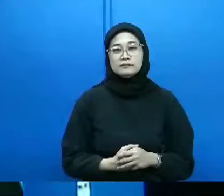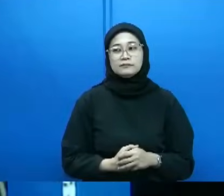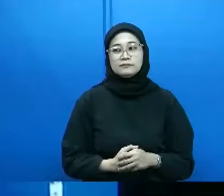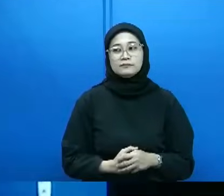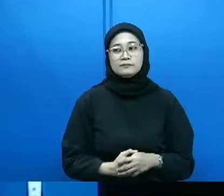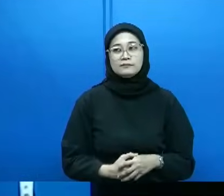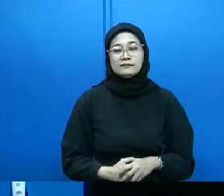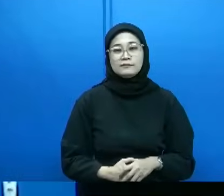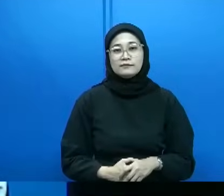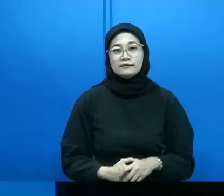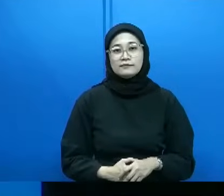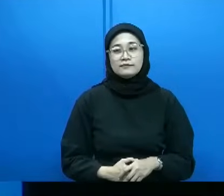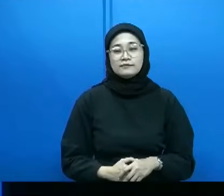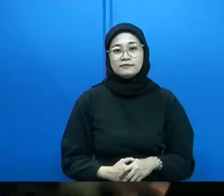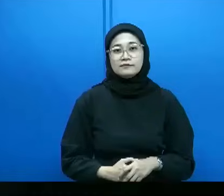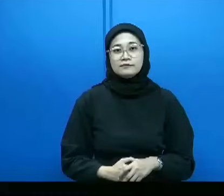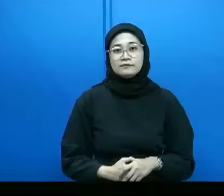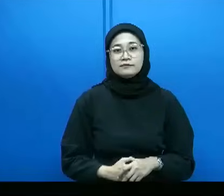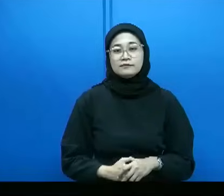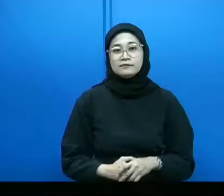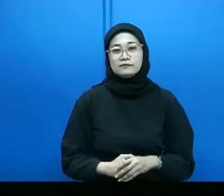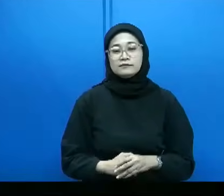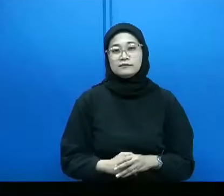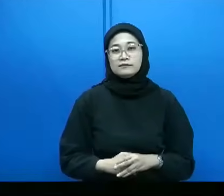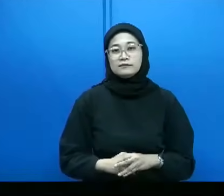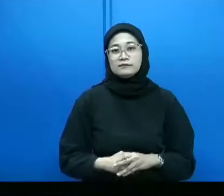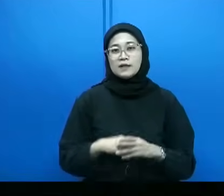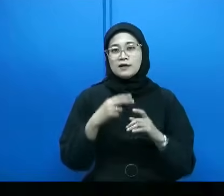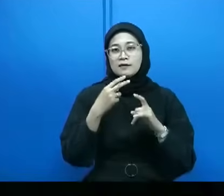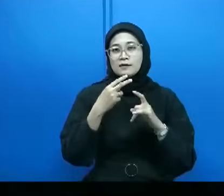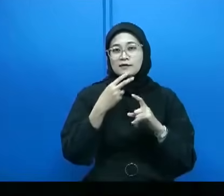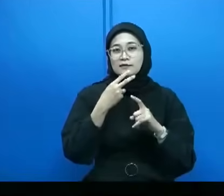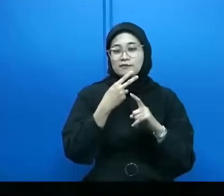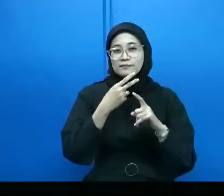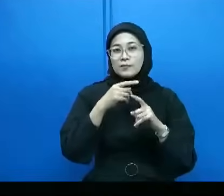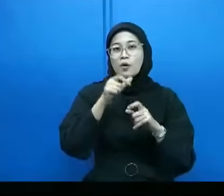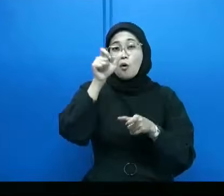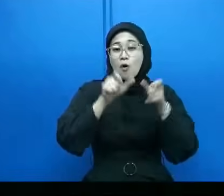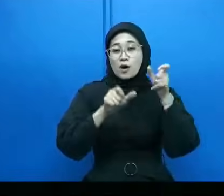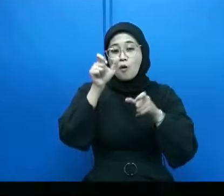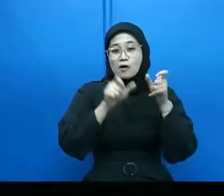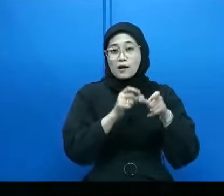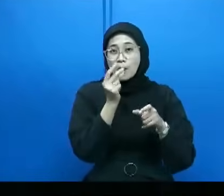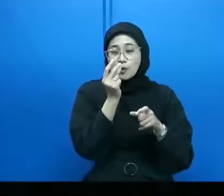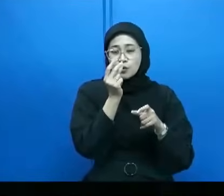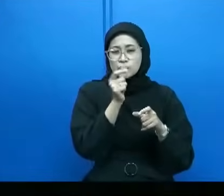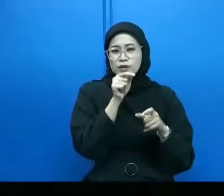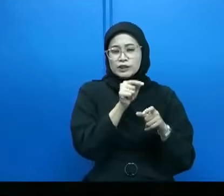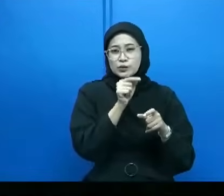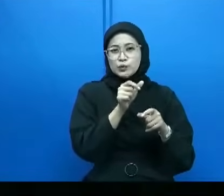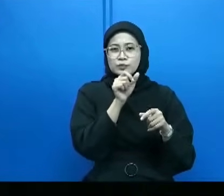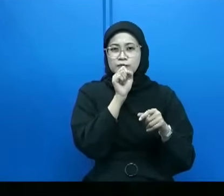Faizun itu orangnya. Mafaza itu keberuntungan yang didapatkannya. Orang yang beruntung disebut faiz.